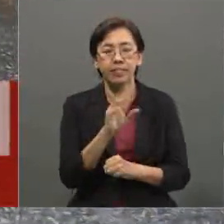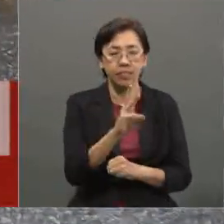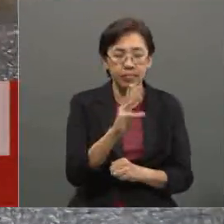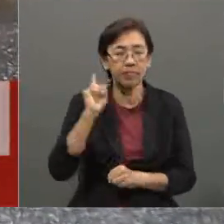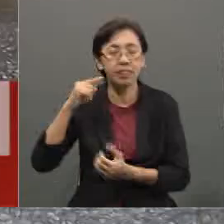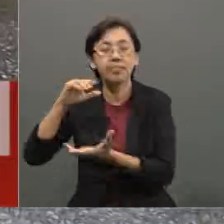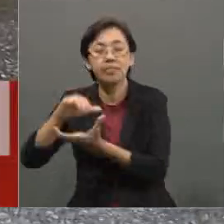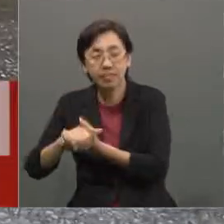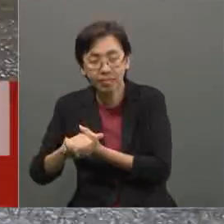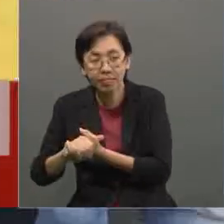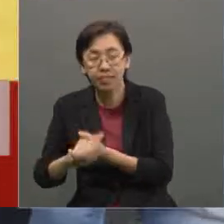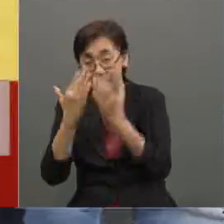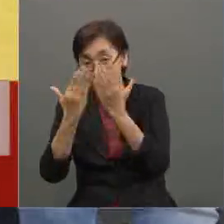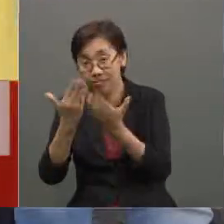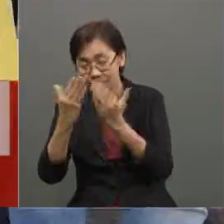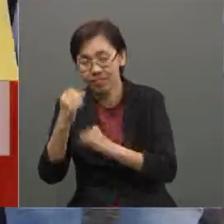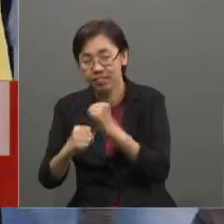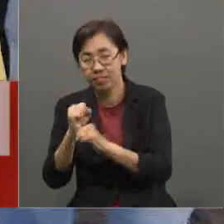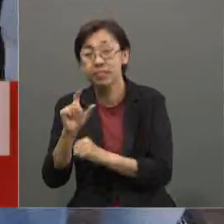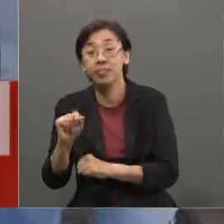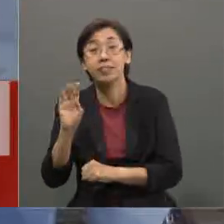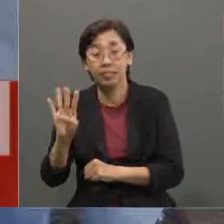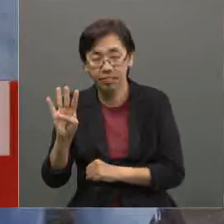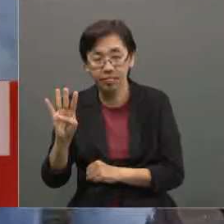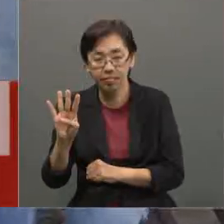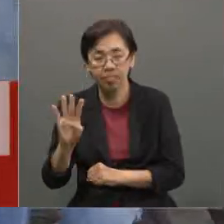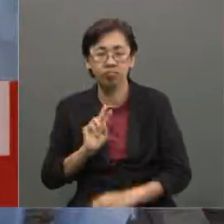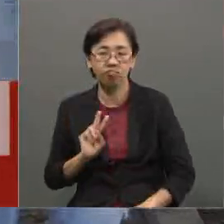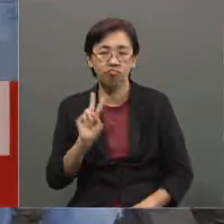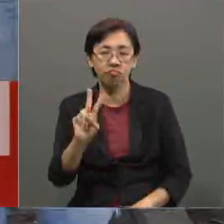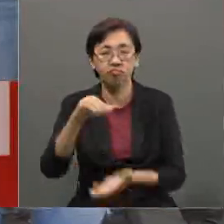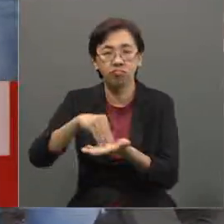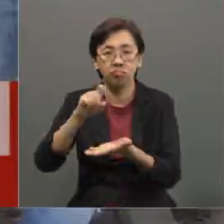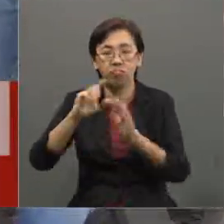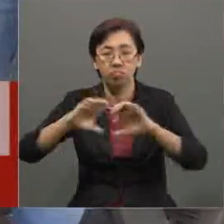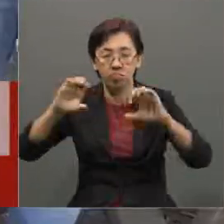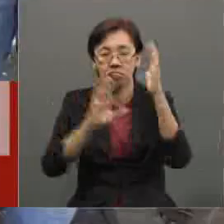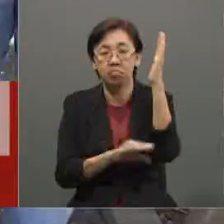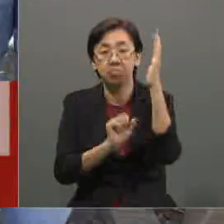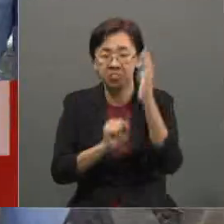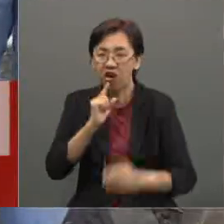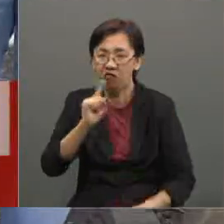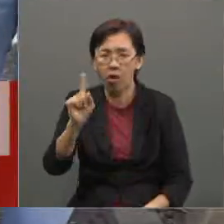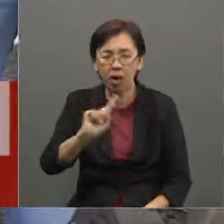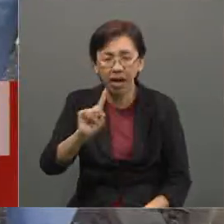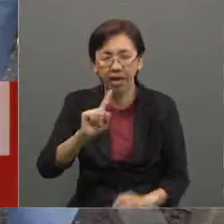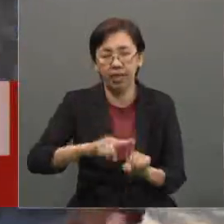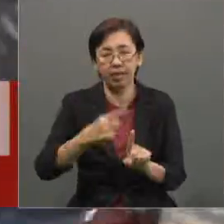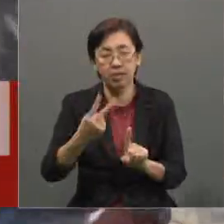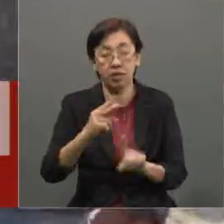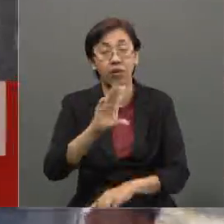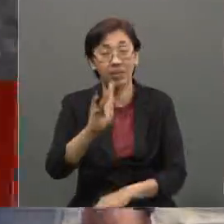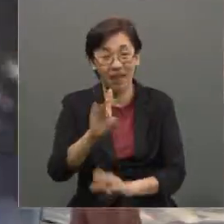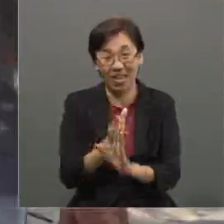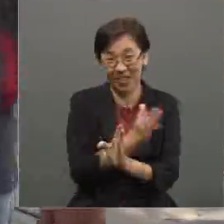รรยาคือคุณฮารินาหมัดลีอายุ24ปีเข้าไปร้องเรียนที่ศูนย์ดำรงธรรมจังหวัดสงขลาเพราะว่าเมื่อ8กุมภาพันธ์